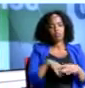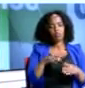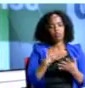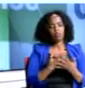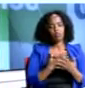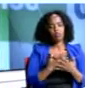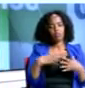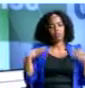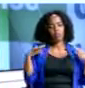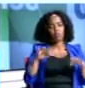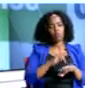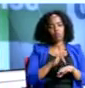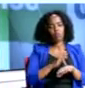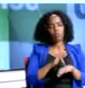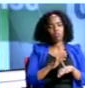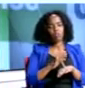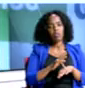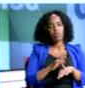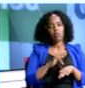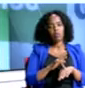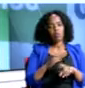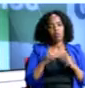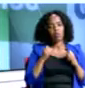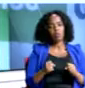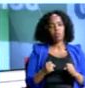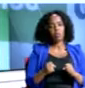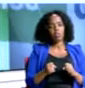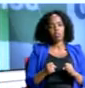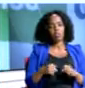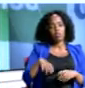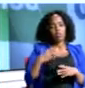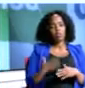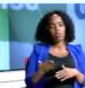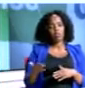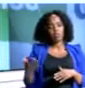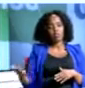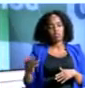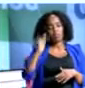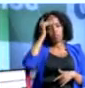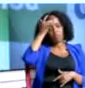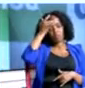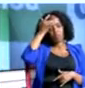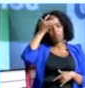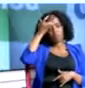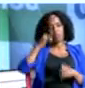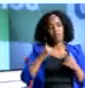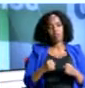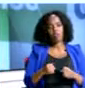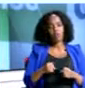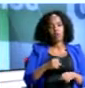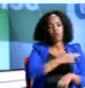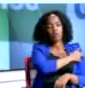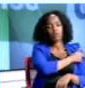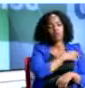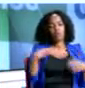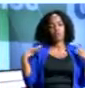Hujjatun Merti Tutuka Namu Kano Jual Kabachu Wan Danda Amnif Mesha Uwen Dibi Kana Itti Sun Danda Amu Gisuta